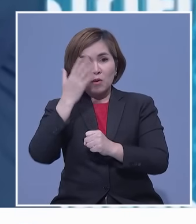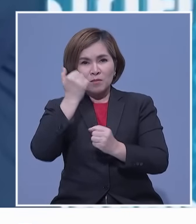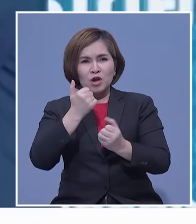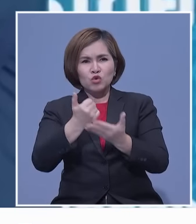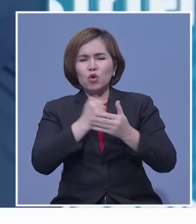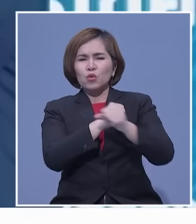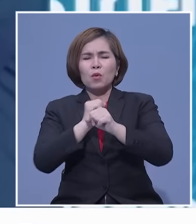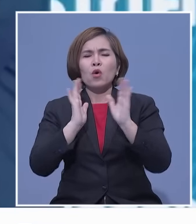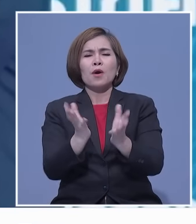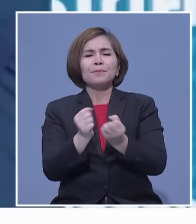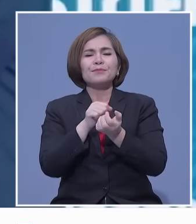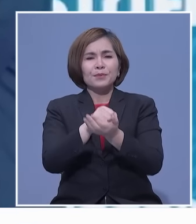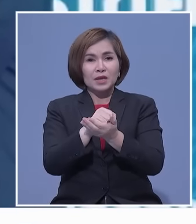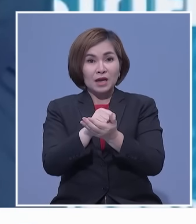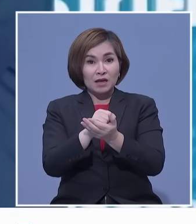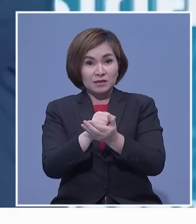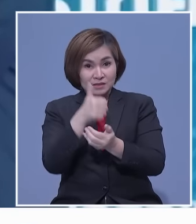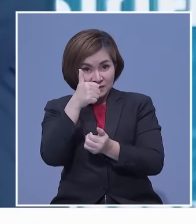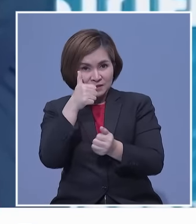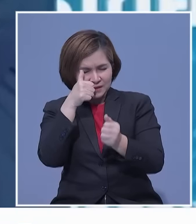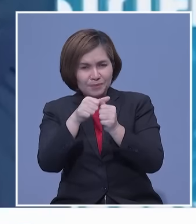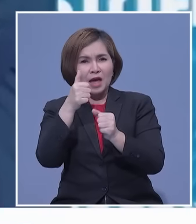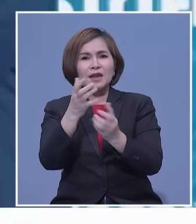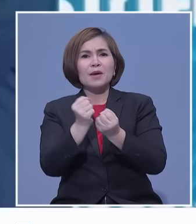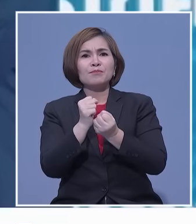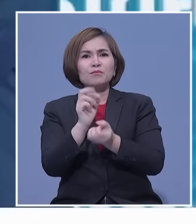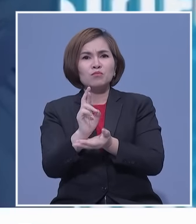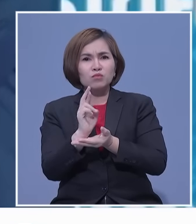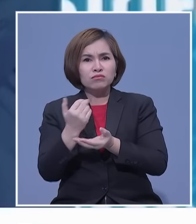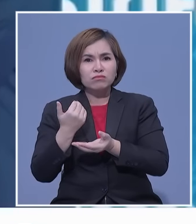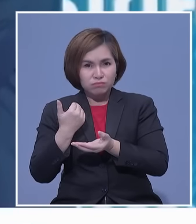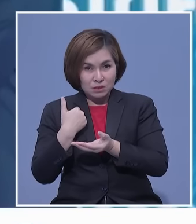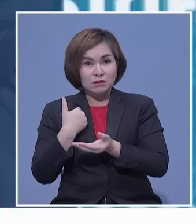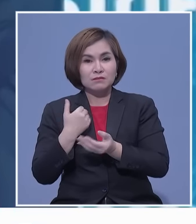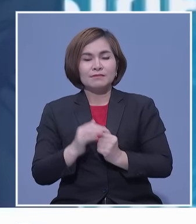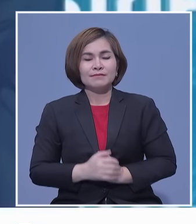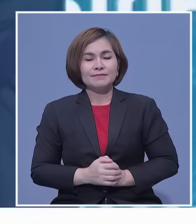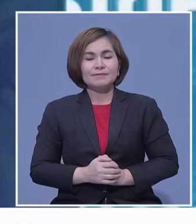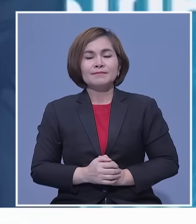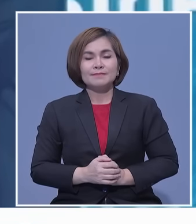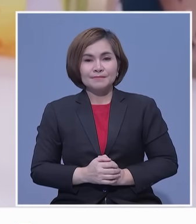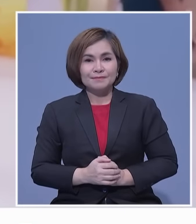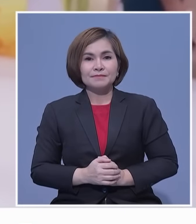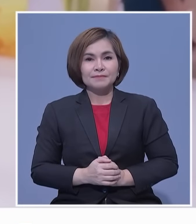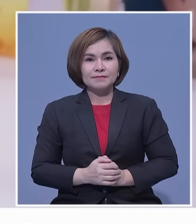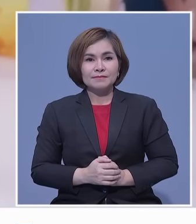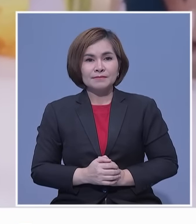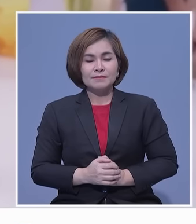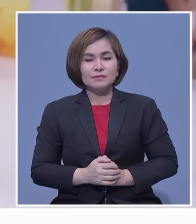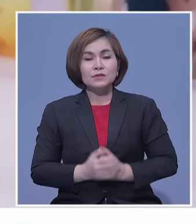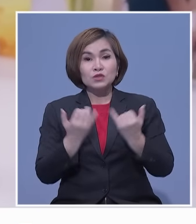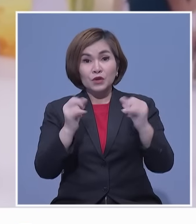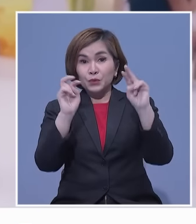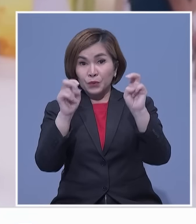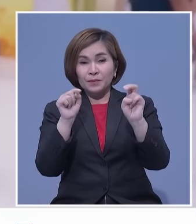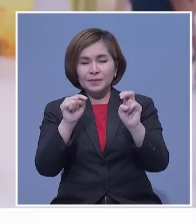บริโภคเนื่องในวันคุ้มครองผู้บริโภคปี 65ด้วยนี่ไปรับรางวัลจากทางสคบด้วยนะฮะล่าสุดเรื่องนี้มี